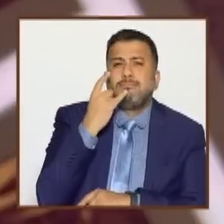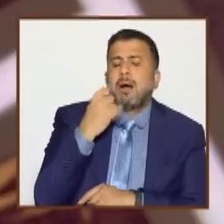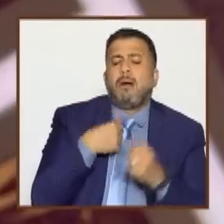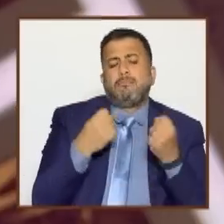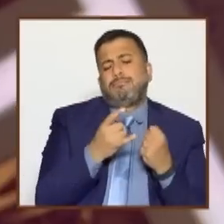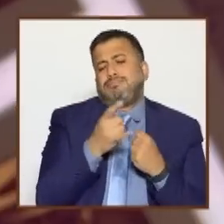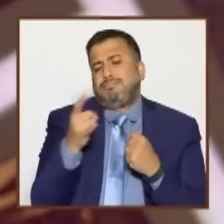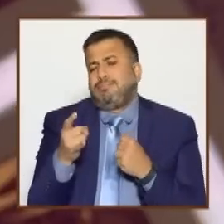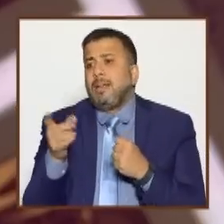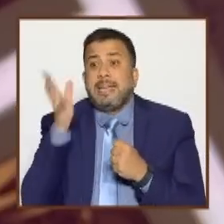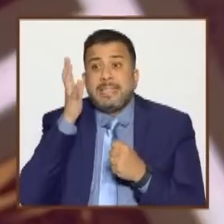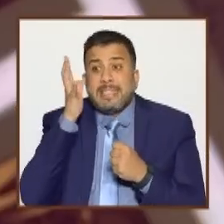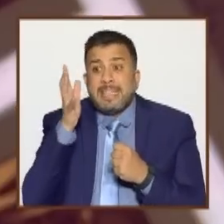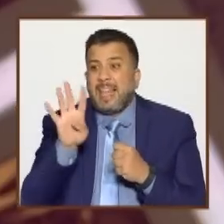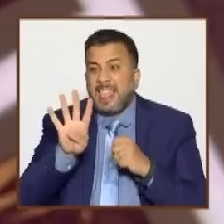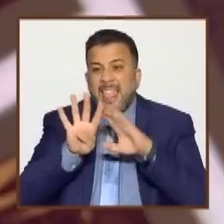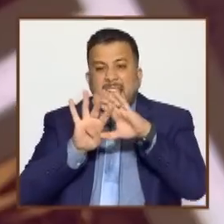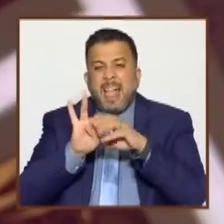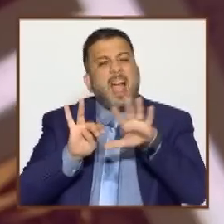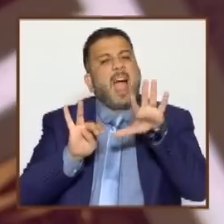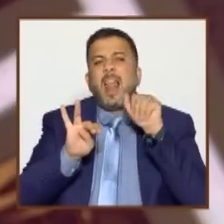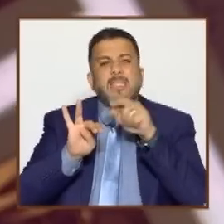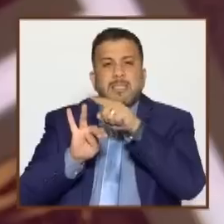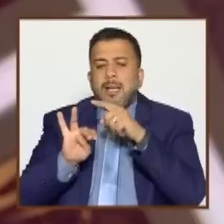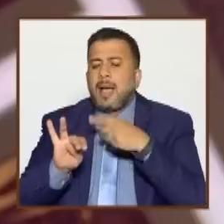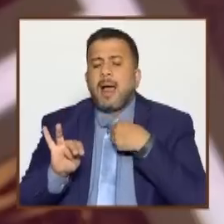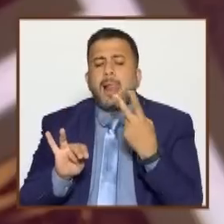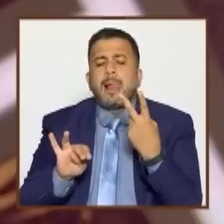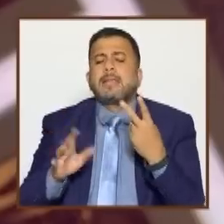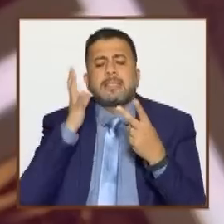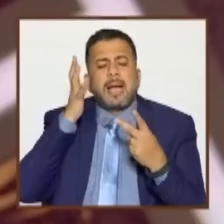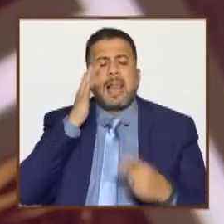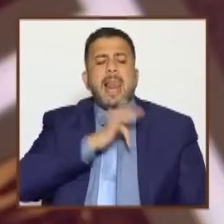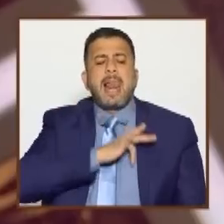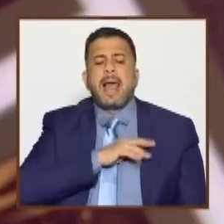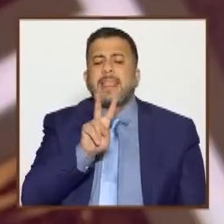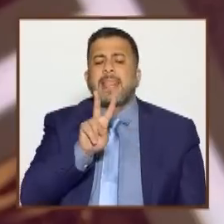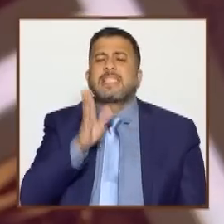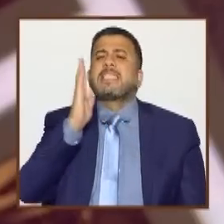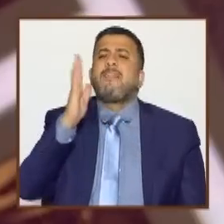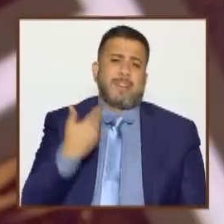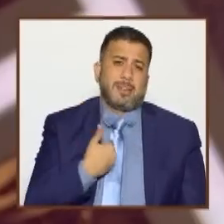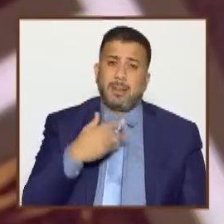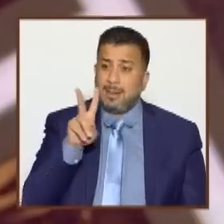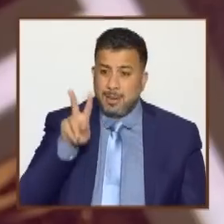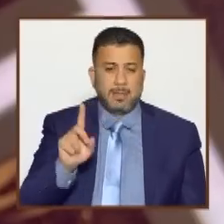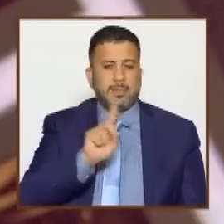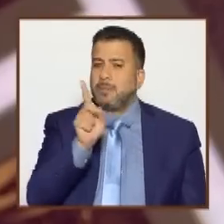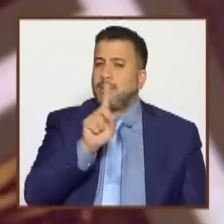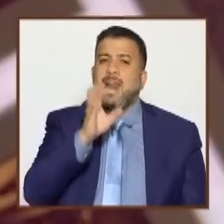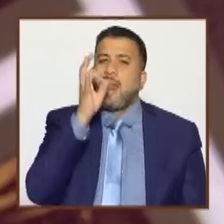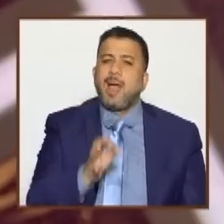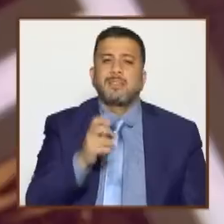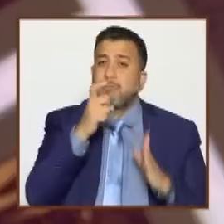إجماع الصحابة رضي الله تعالى عنهم وأرضاهم، وهو قول جماهير أهل العلم على أن المسافر إذا صلى خلف مقيم